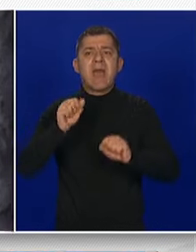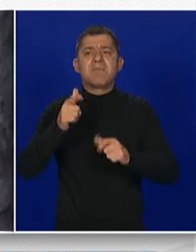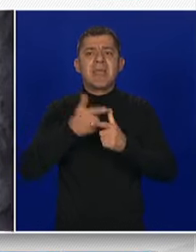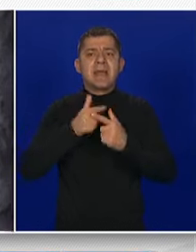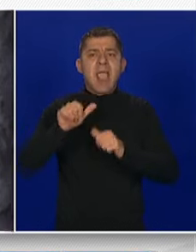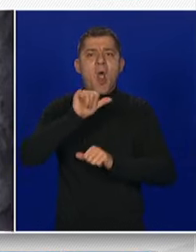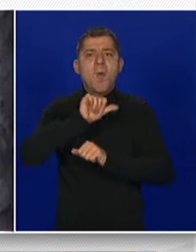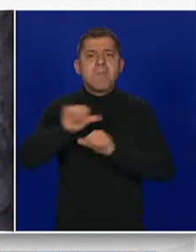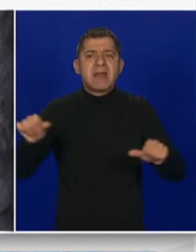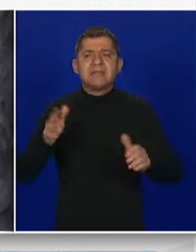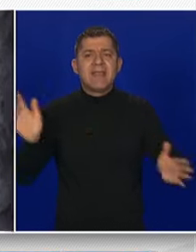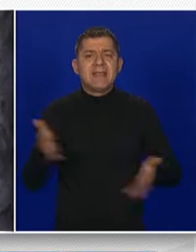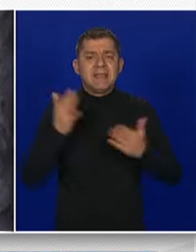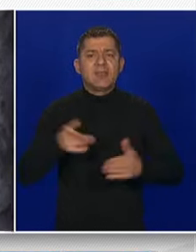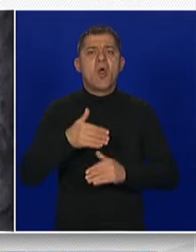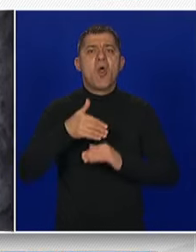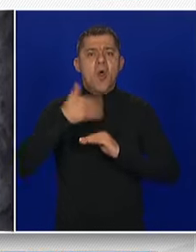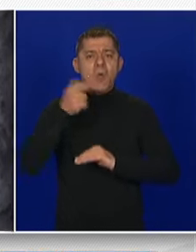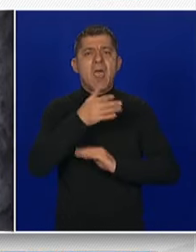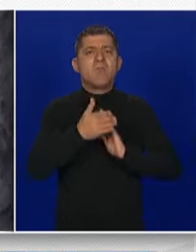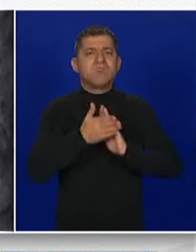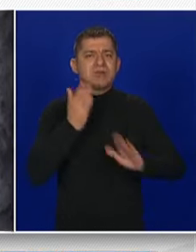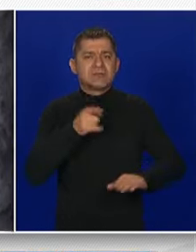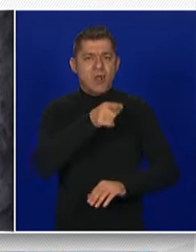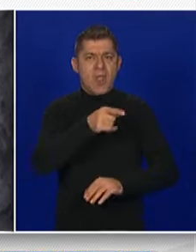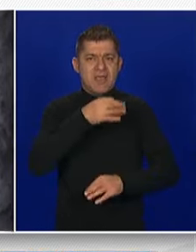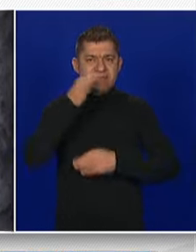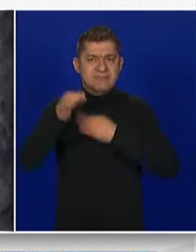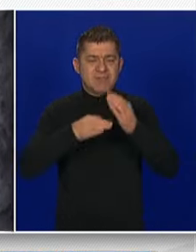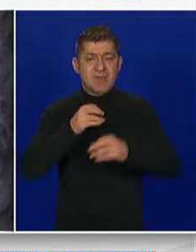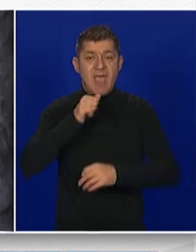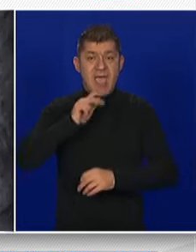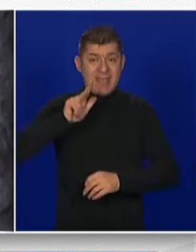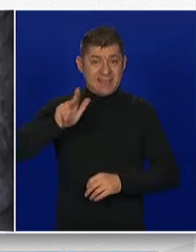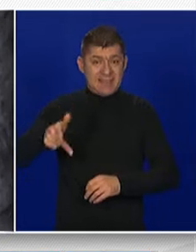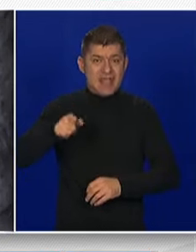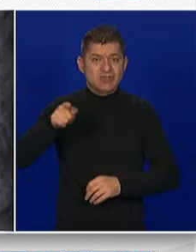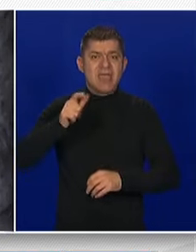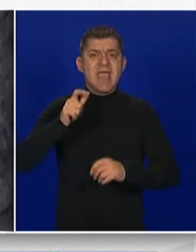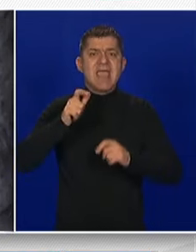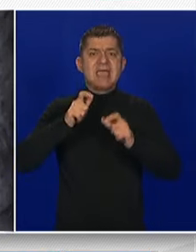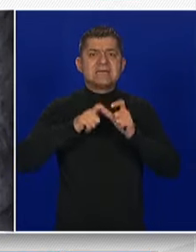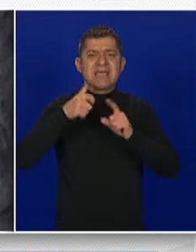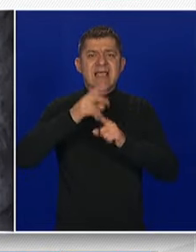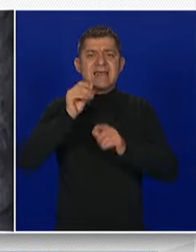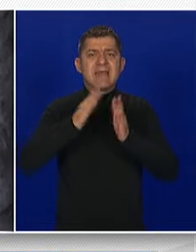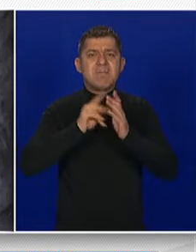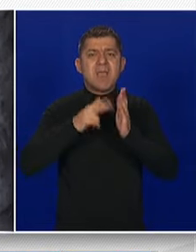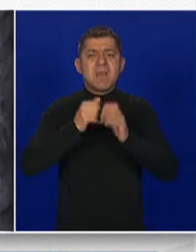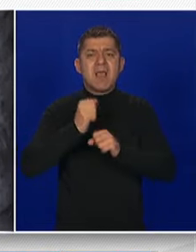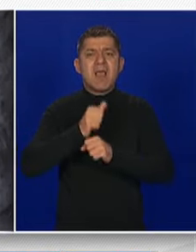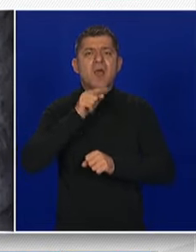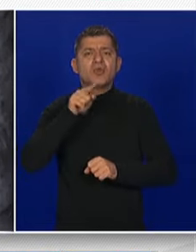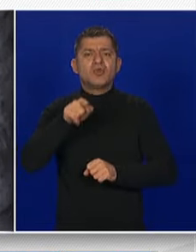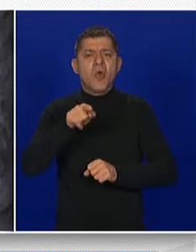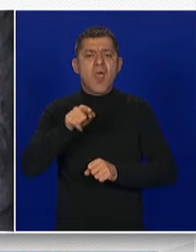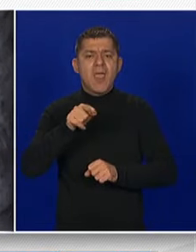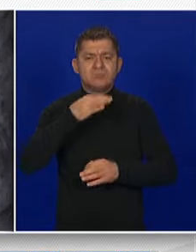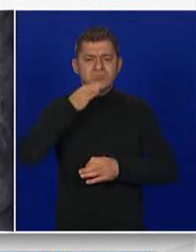zahvata. I treći način je screening, dakle to je epidemiološka mjera gdje